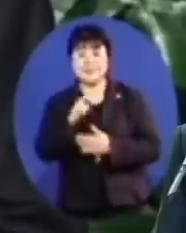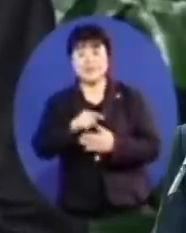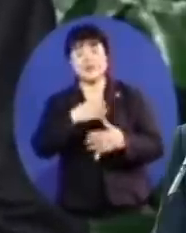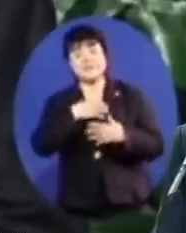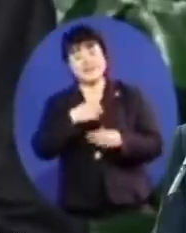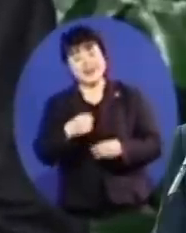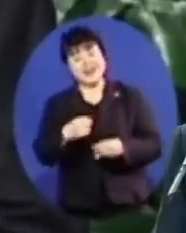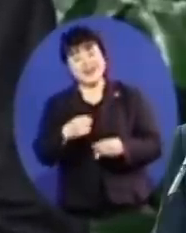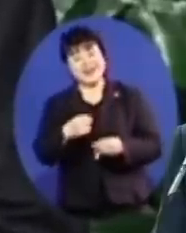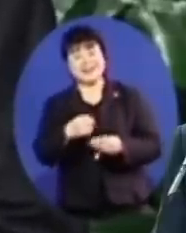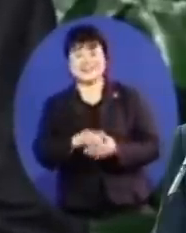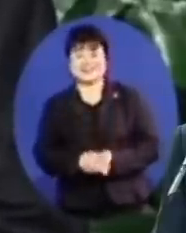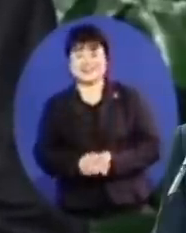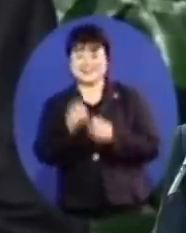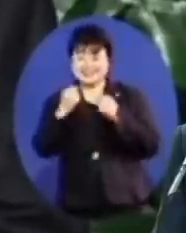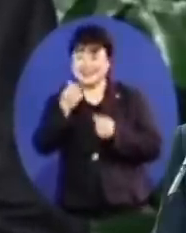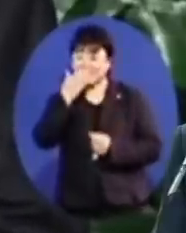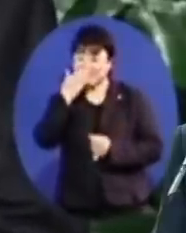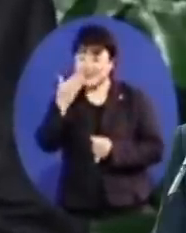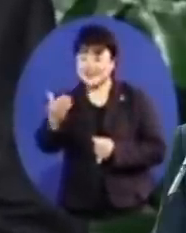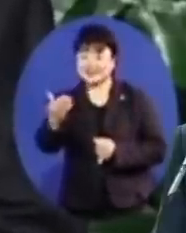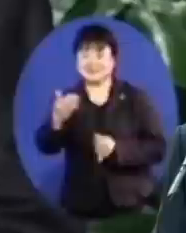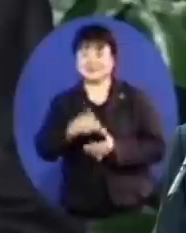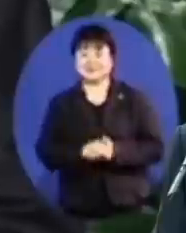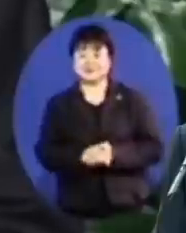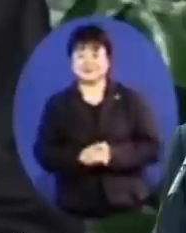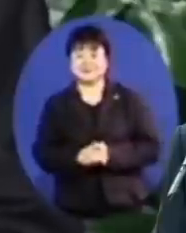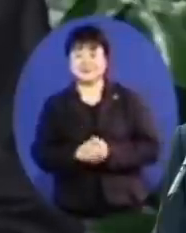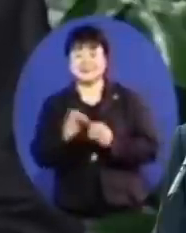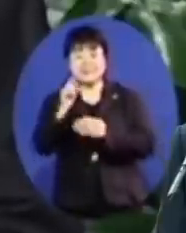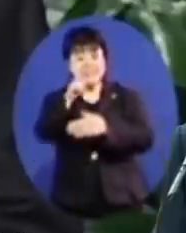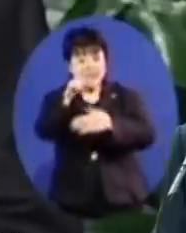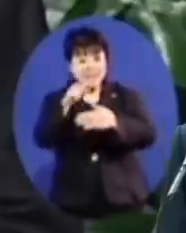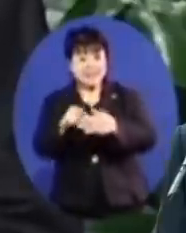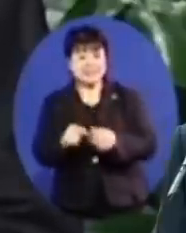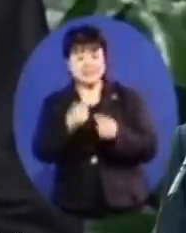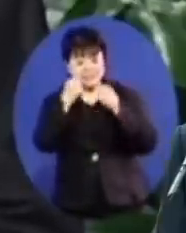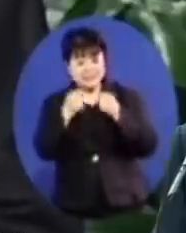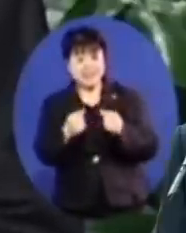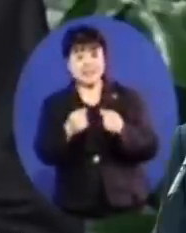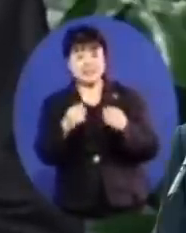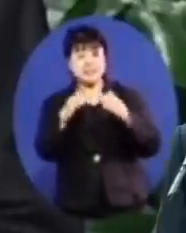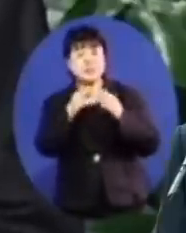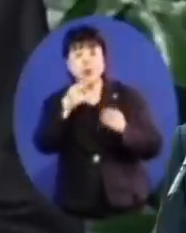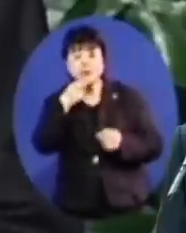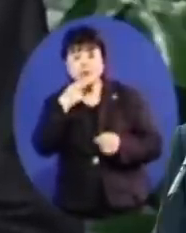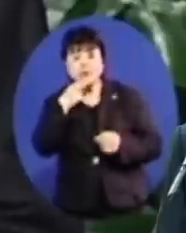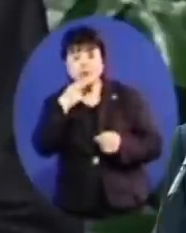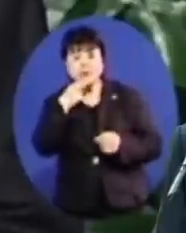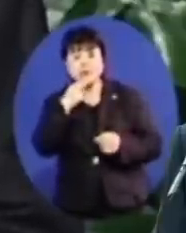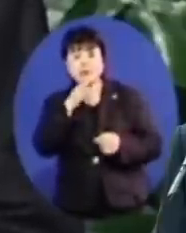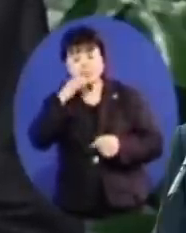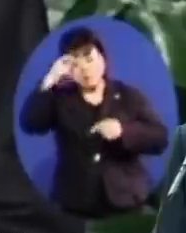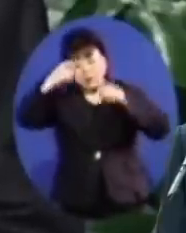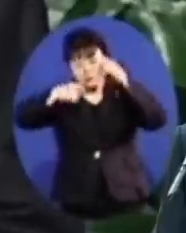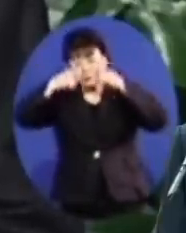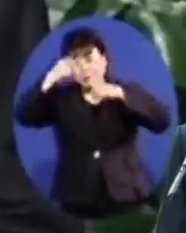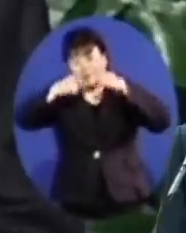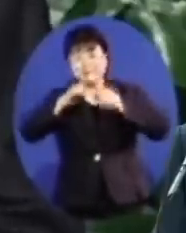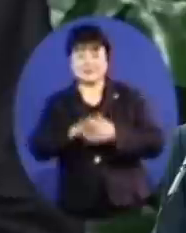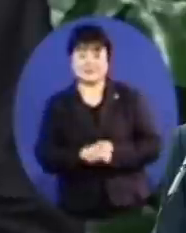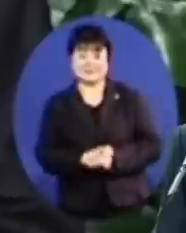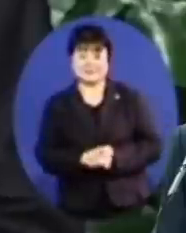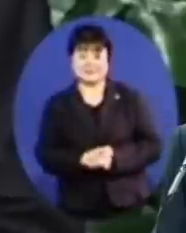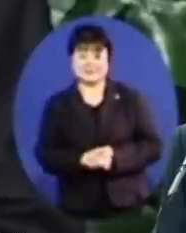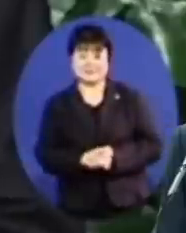평안을 가지고 살아갈 수 있는 것입니다. 이 세상에 살 집이 없다는 것은 굉장히 슬픈 일입니다.